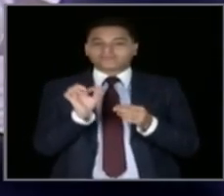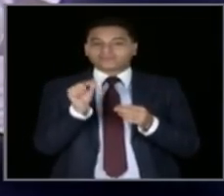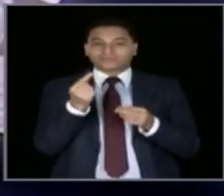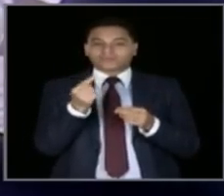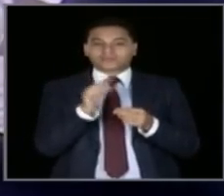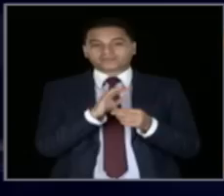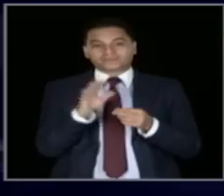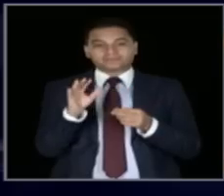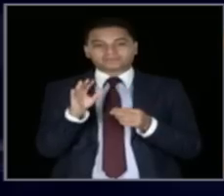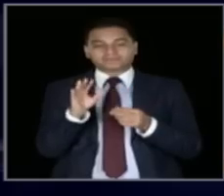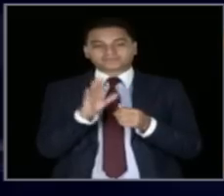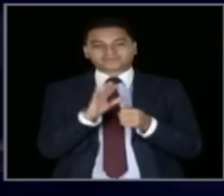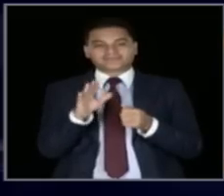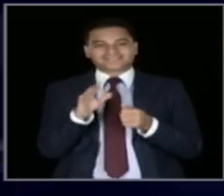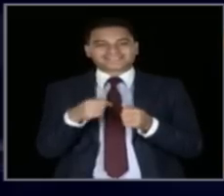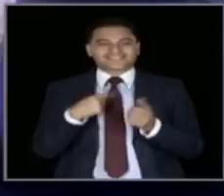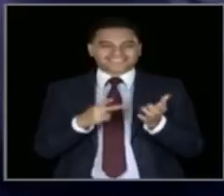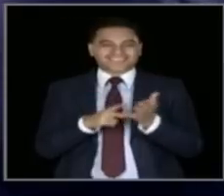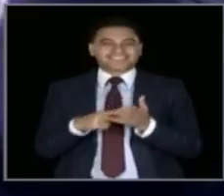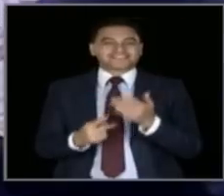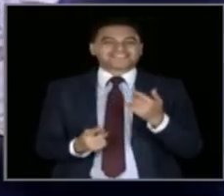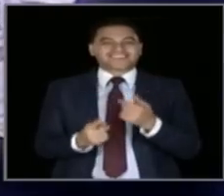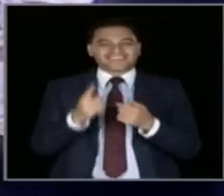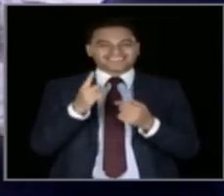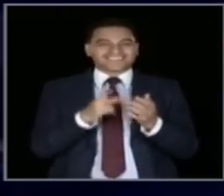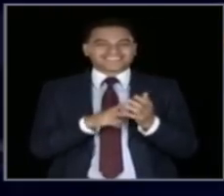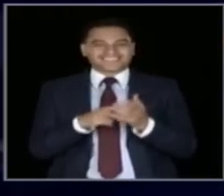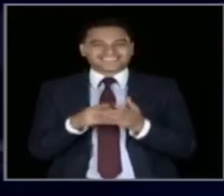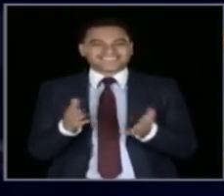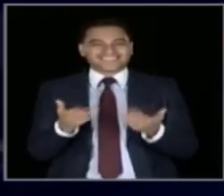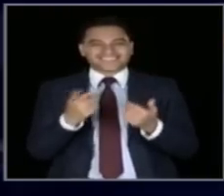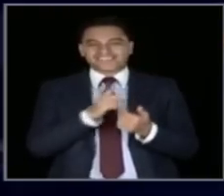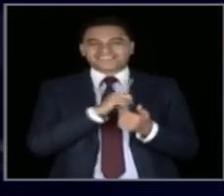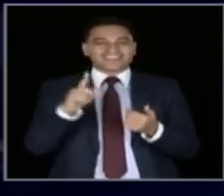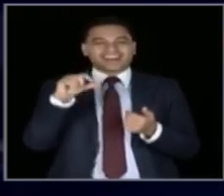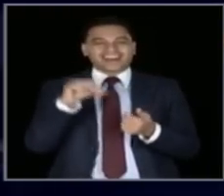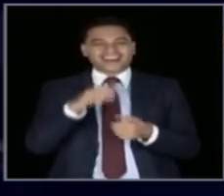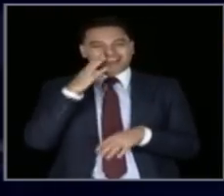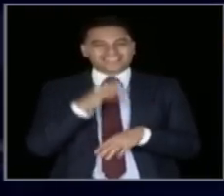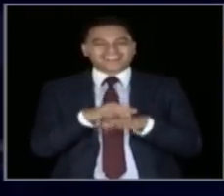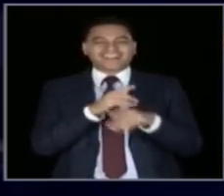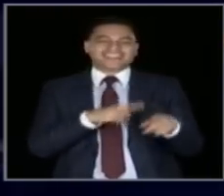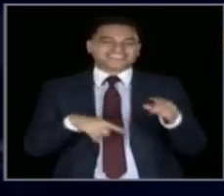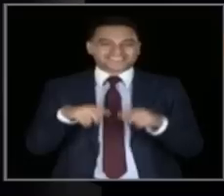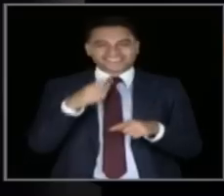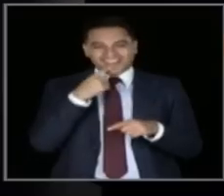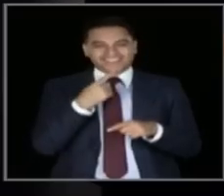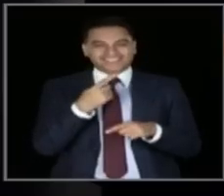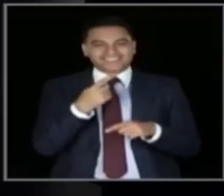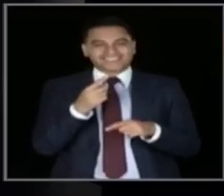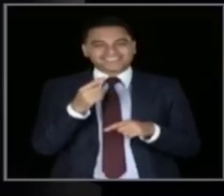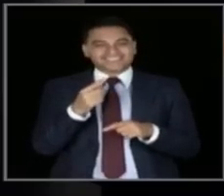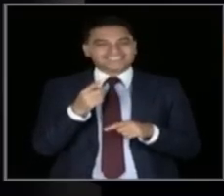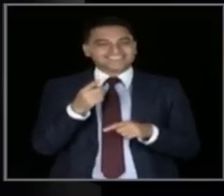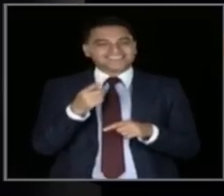هي نقطه يعني. وان ينصركم الله فلا غالب لكم. ان شاء الله العجلات الحربيه تاخد مكانها صحيح النهارده.